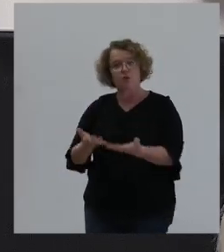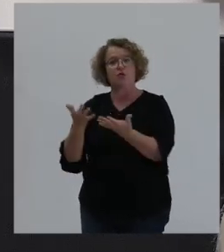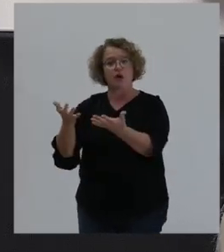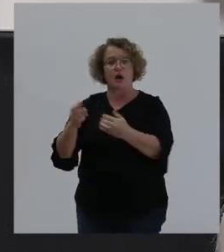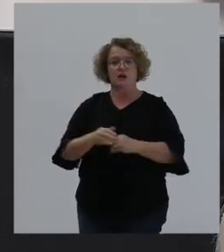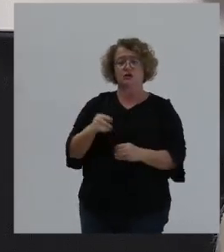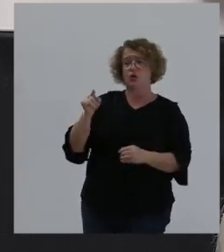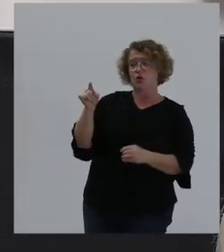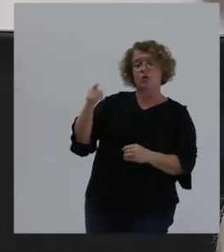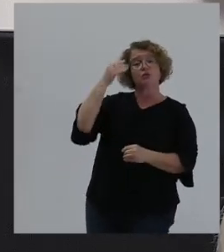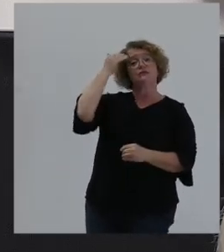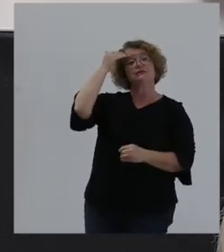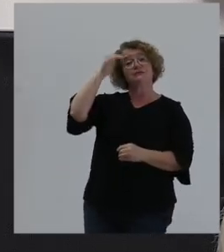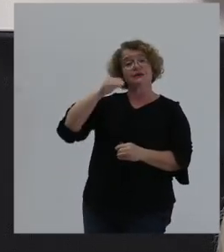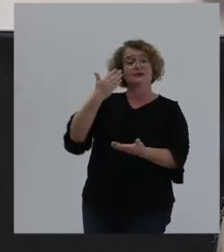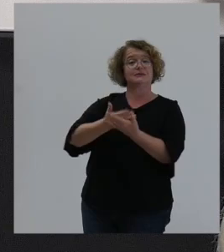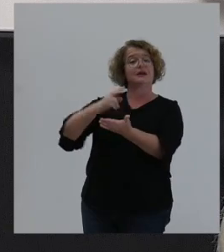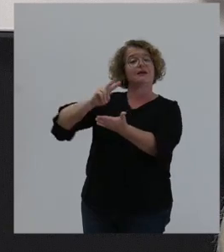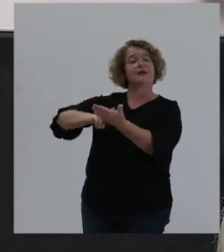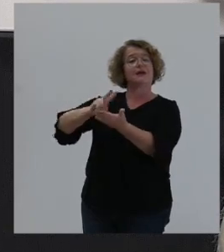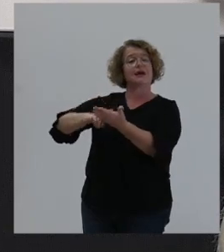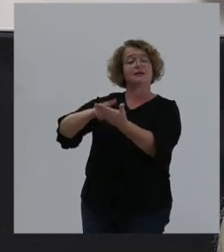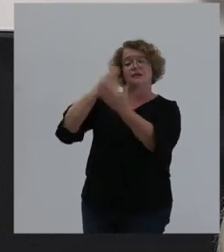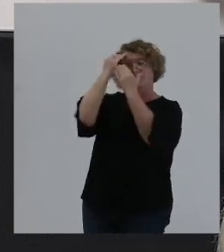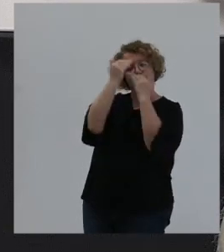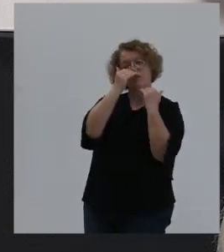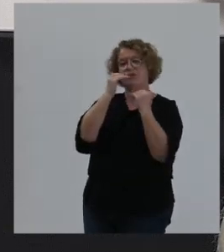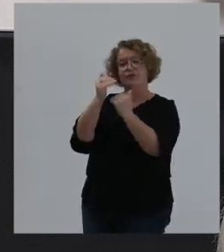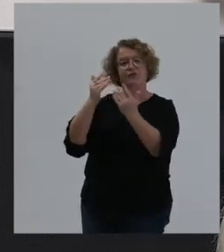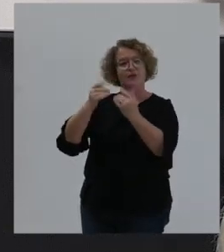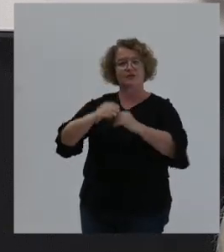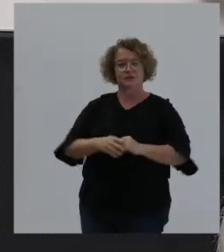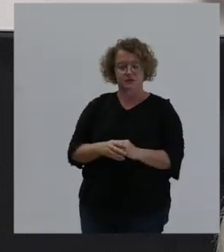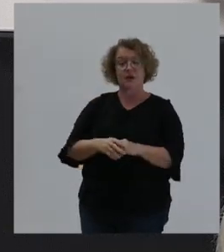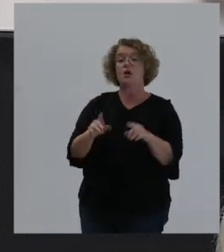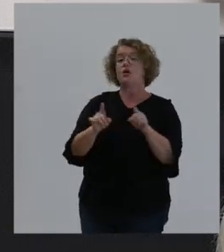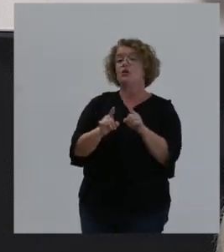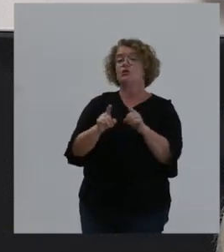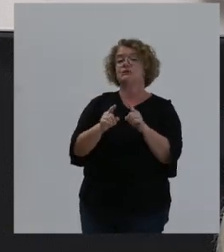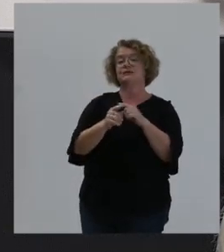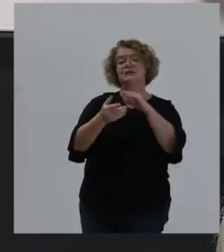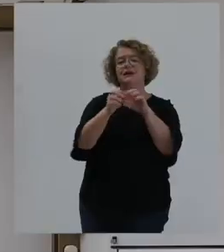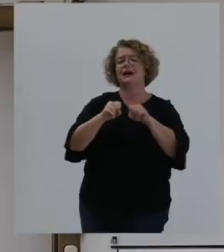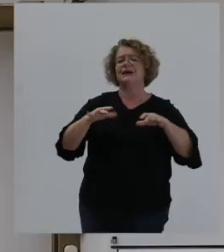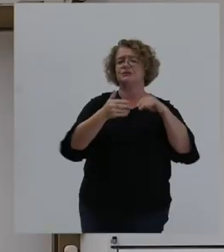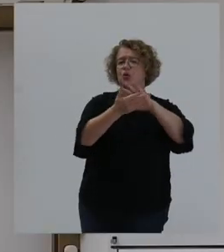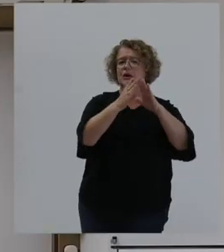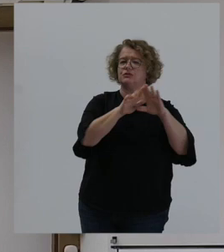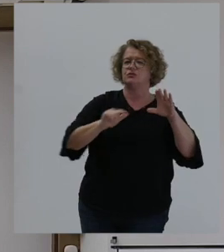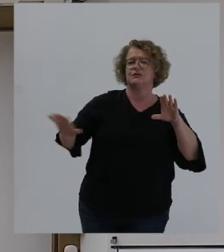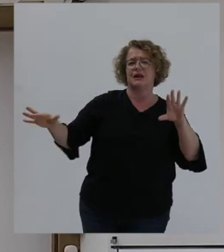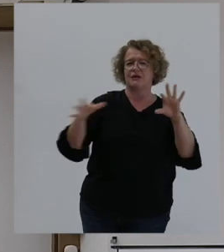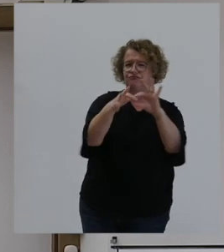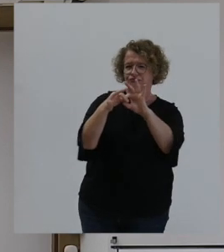qui ont la meilleure connaissance de cette réalité, et nous ferons bien sûr, nous nous appuierons sur l'ensemble des tissus associatifs et de